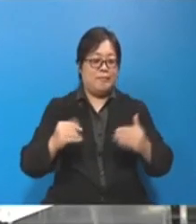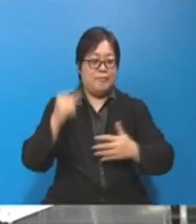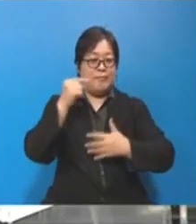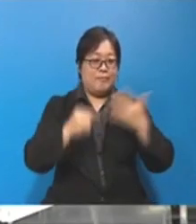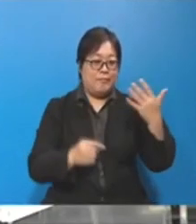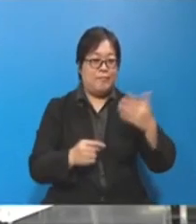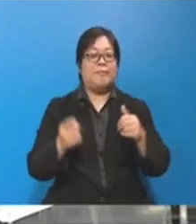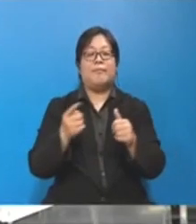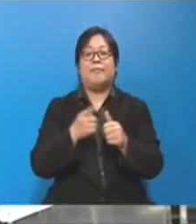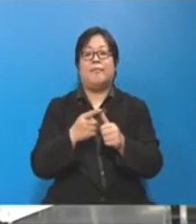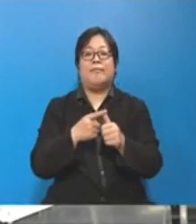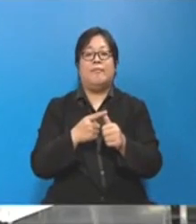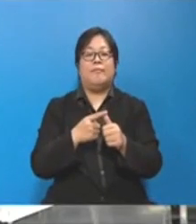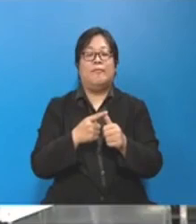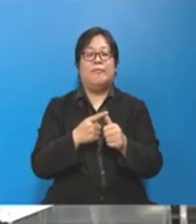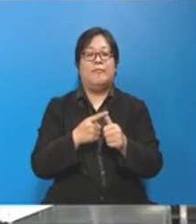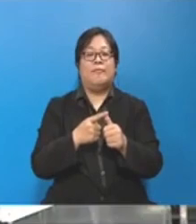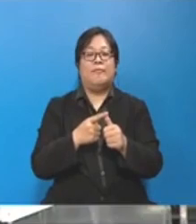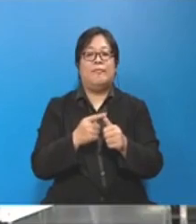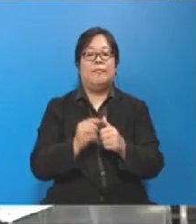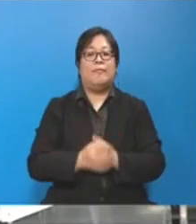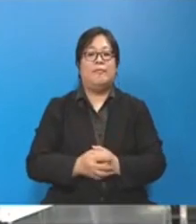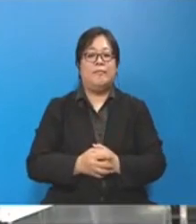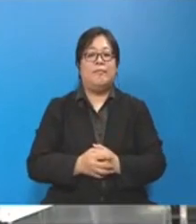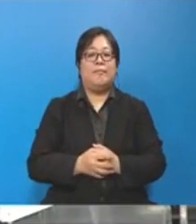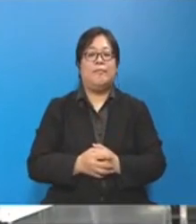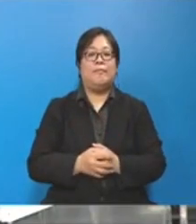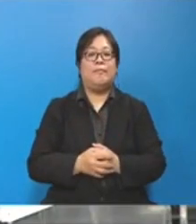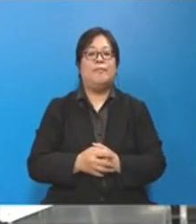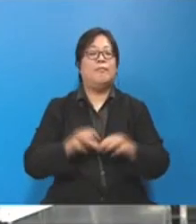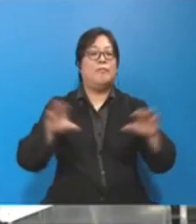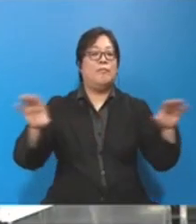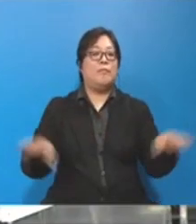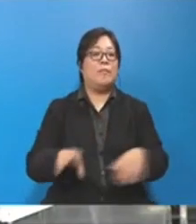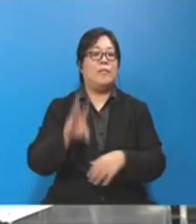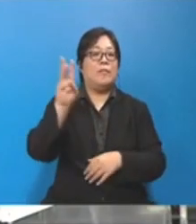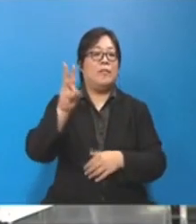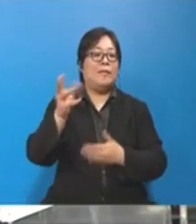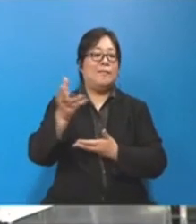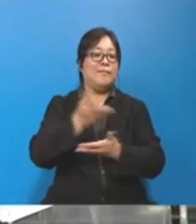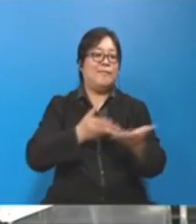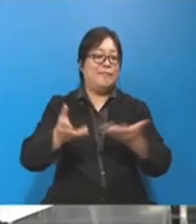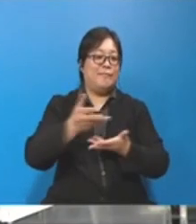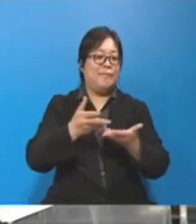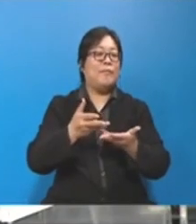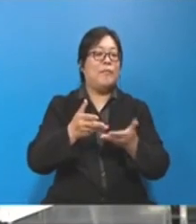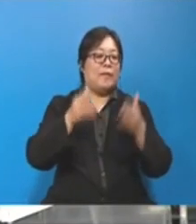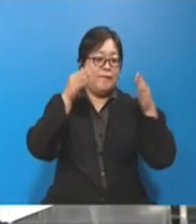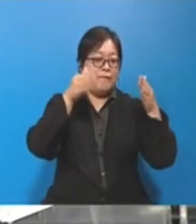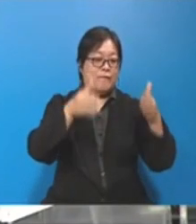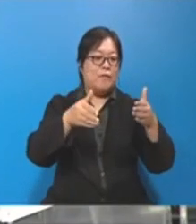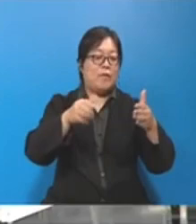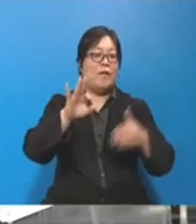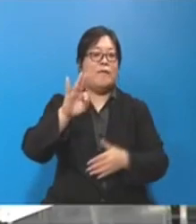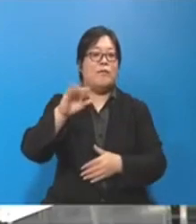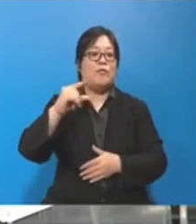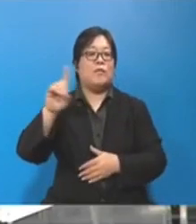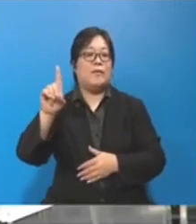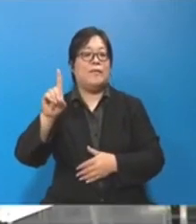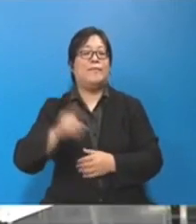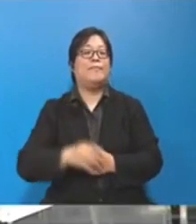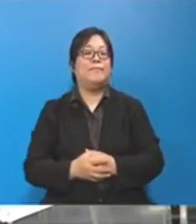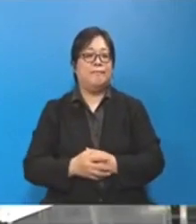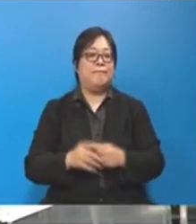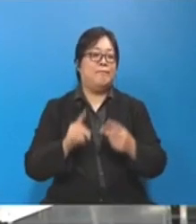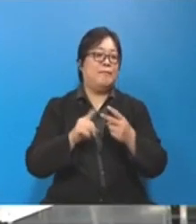yang pertamanya Hai menjalankan 6 Cecil Bruce yaitu focus group discussion